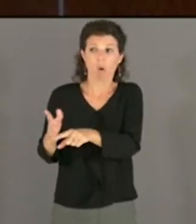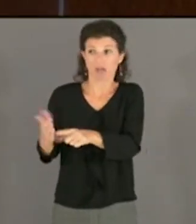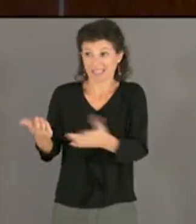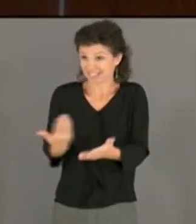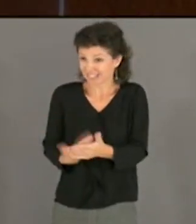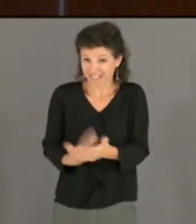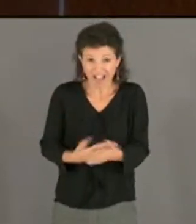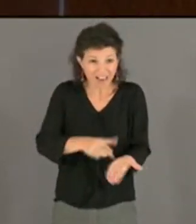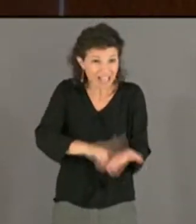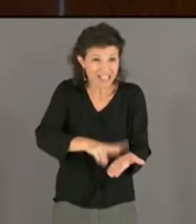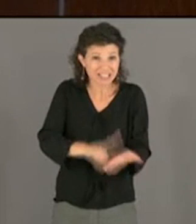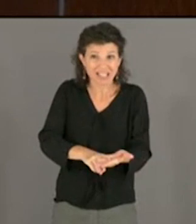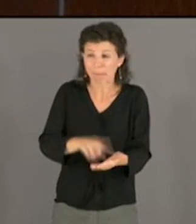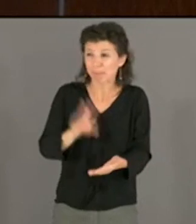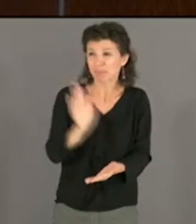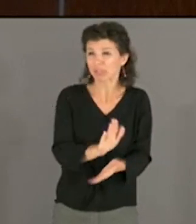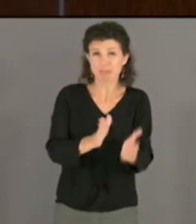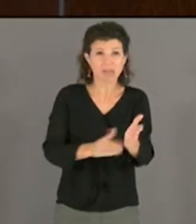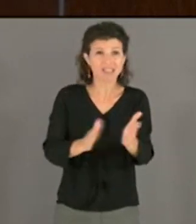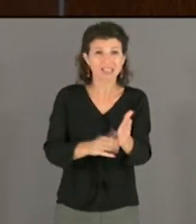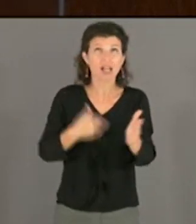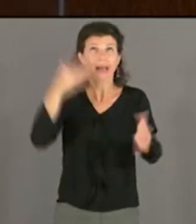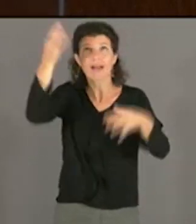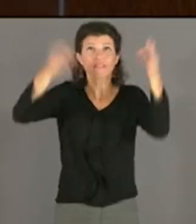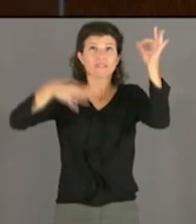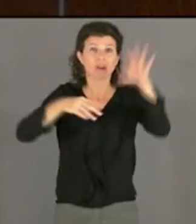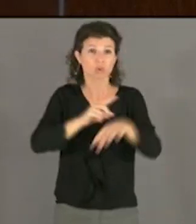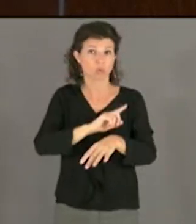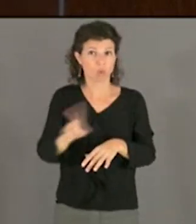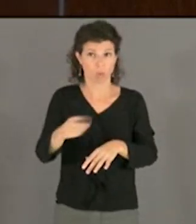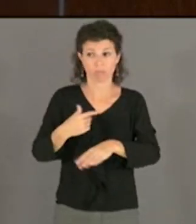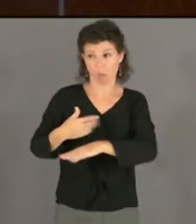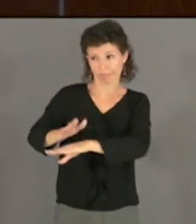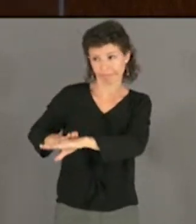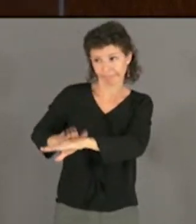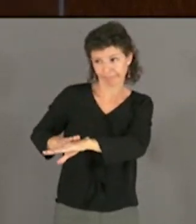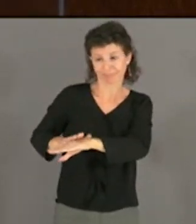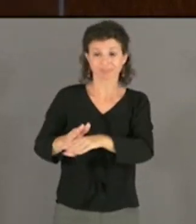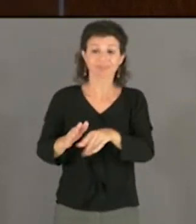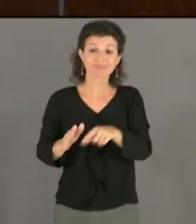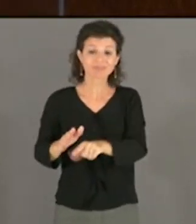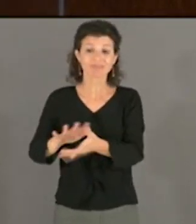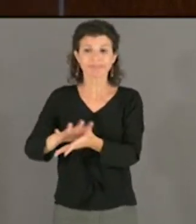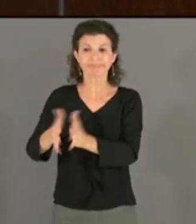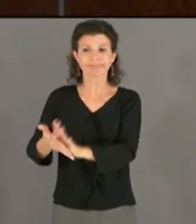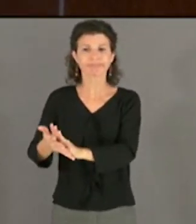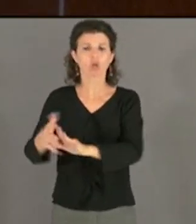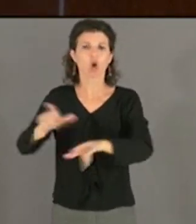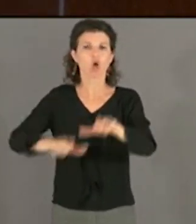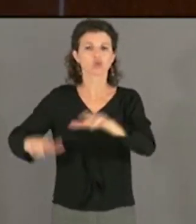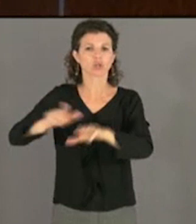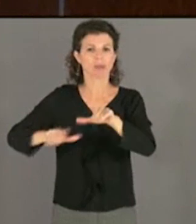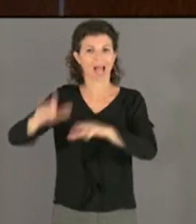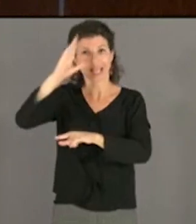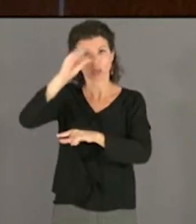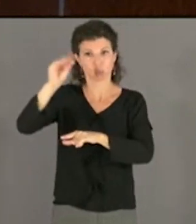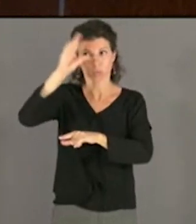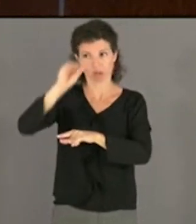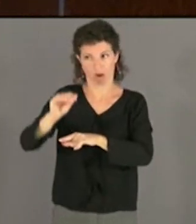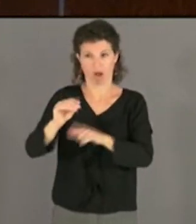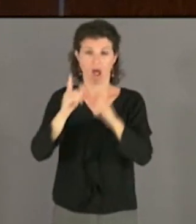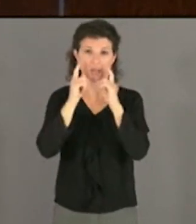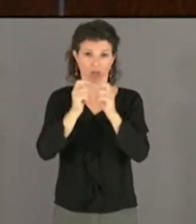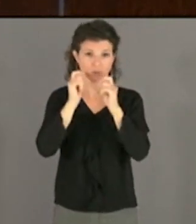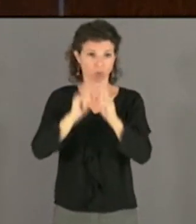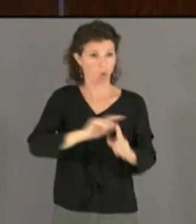d'inventer. Donc je vous alerte de manière à ce que la caserne des douanes, qui va devenir des logements étudiants, ne devienne pas un campus